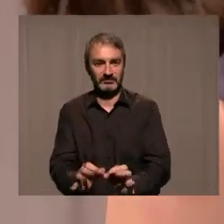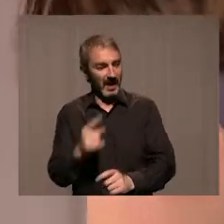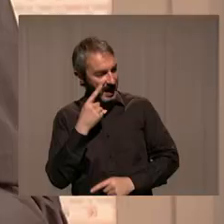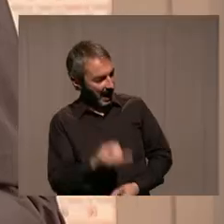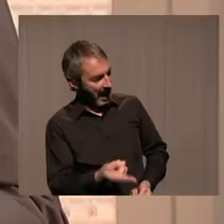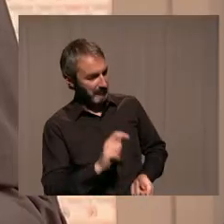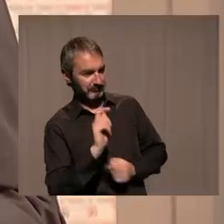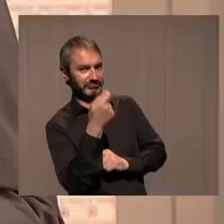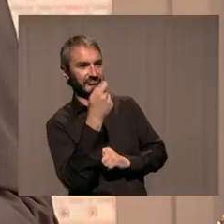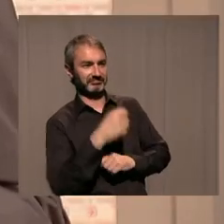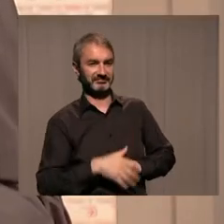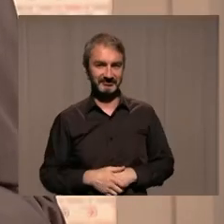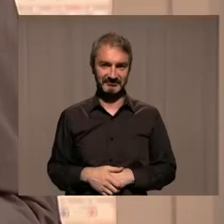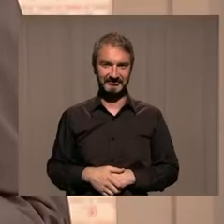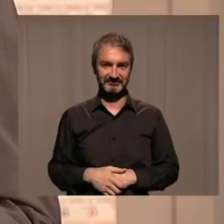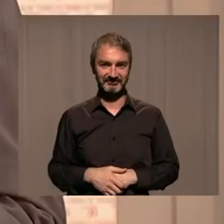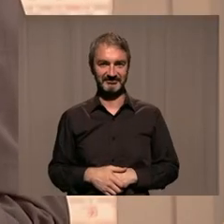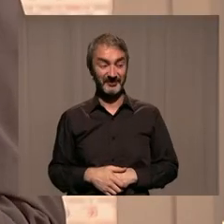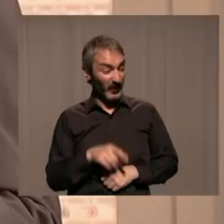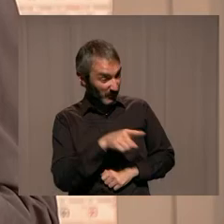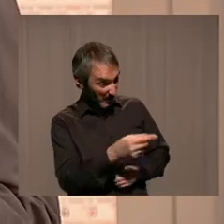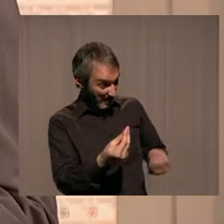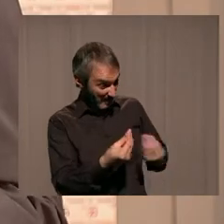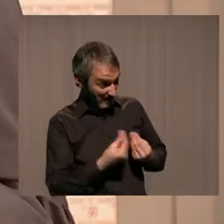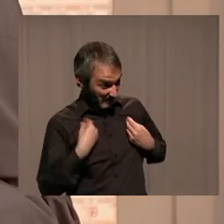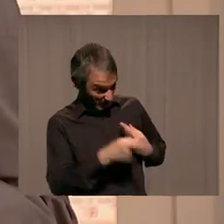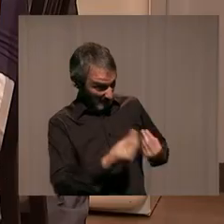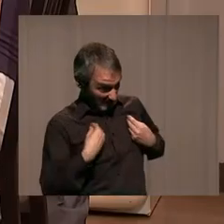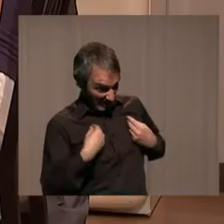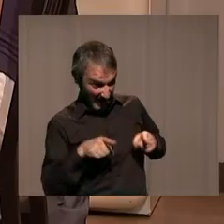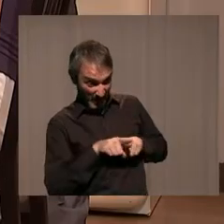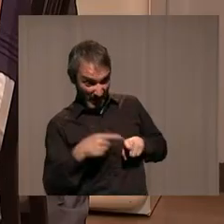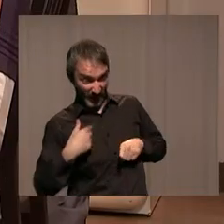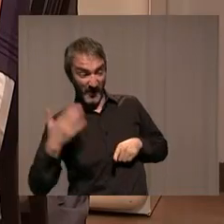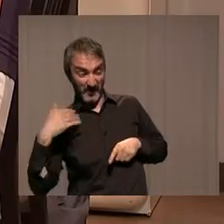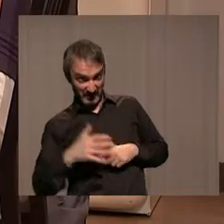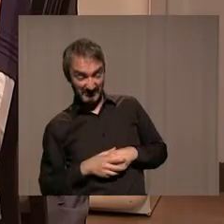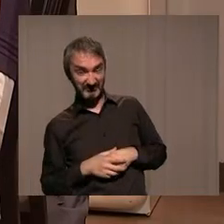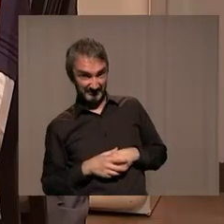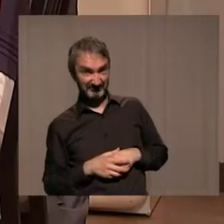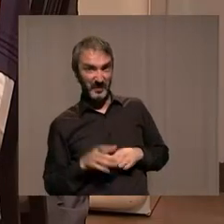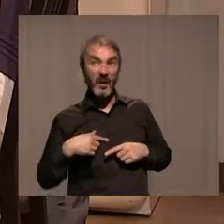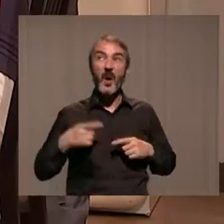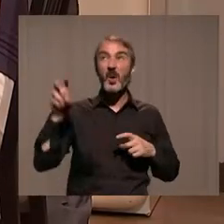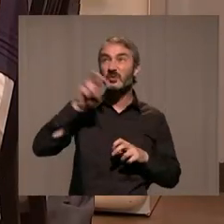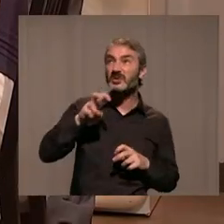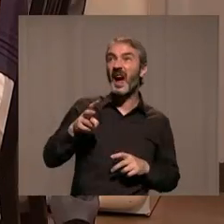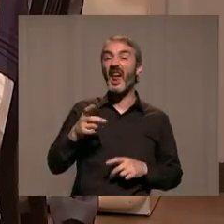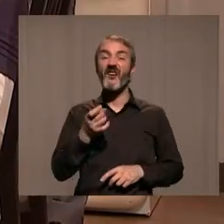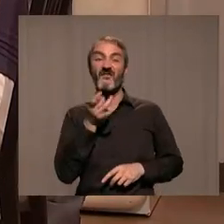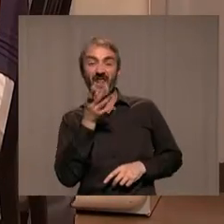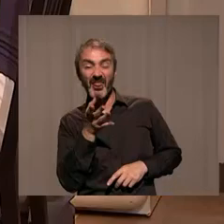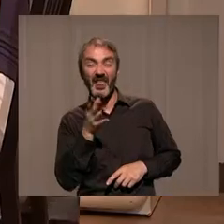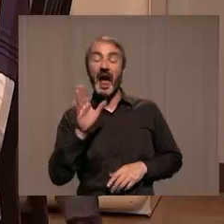sona aquesta... Sí, no? La teva vida és paral·lela a la nostra. No, me l'ha explicat. Una cosa que no et sigui gaire esforç. Sí. Mira, i aquí ens